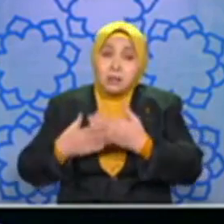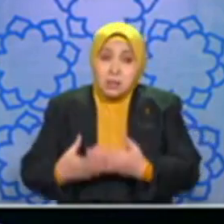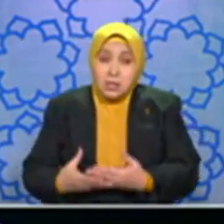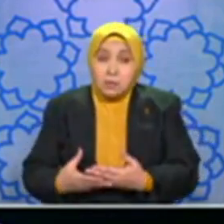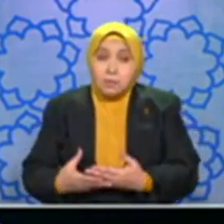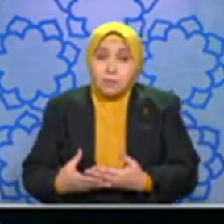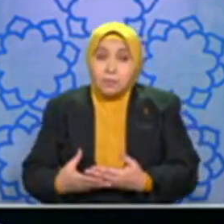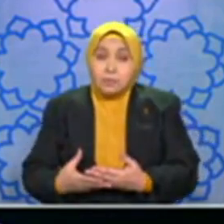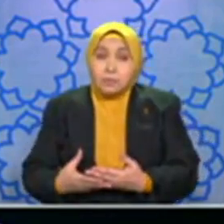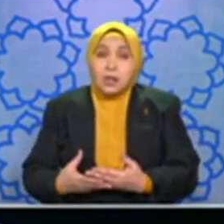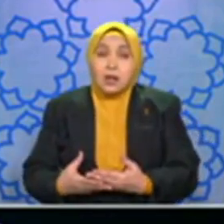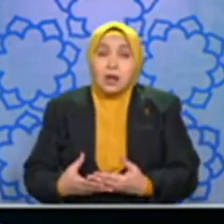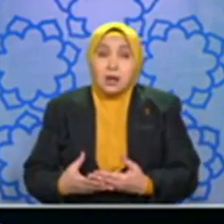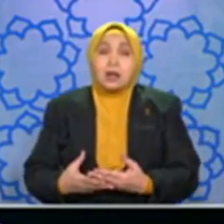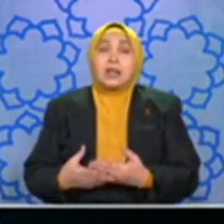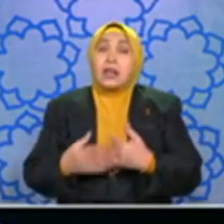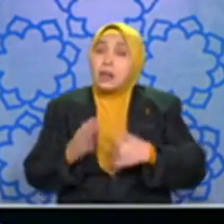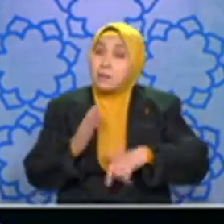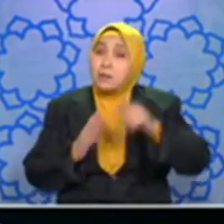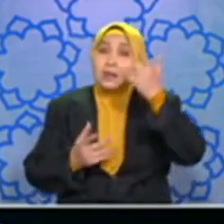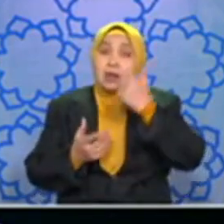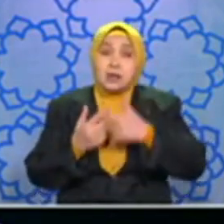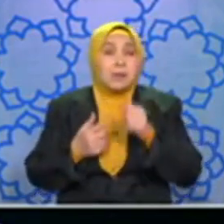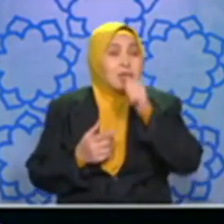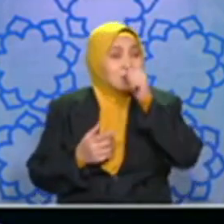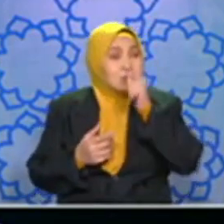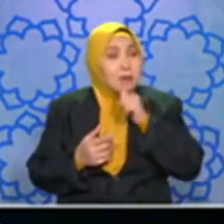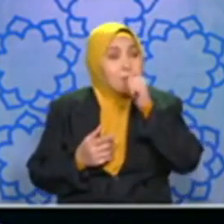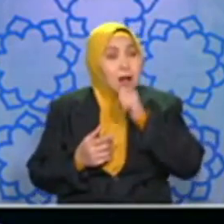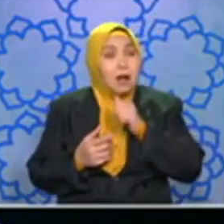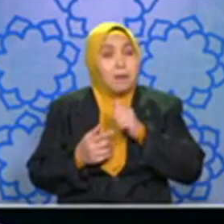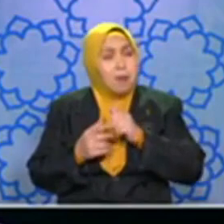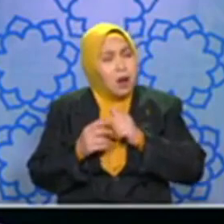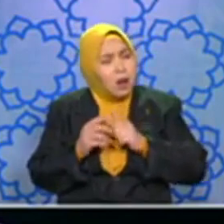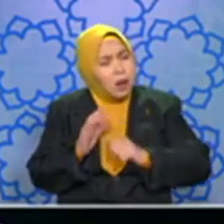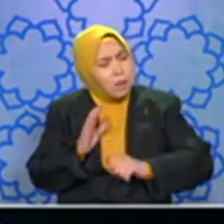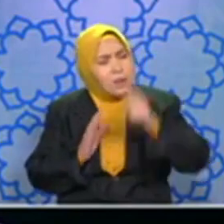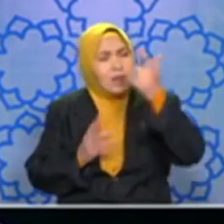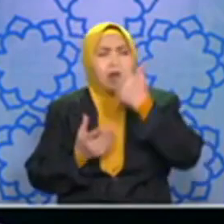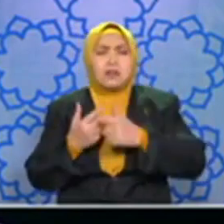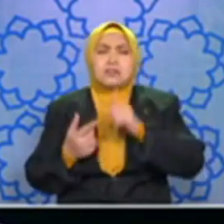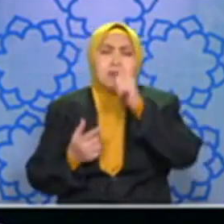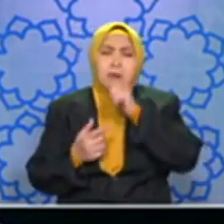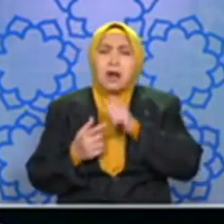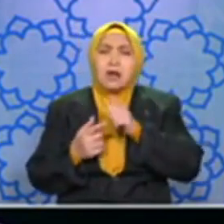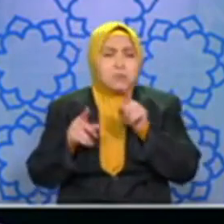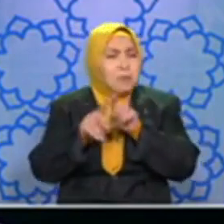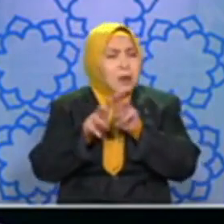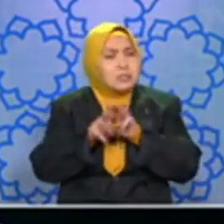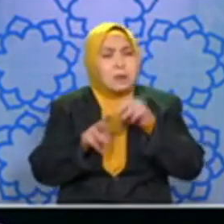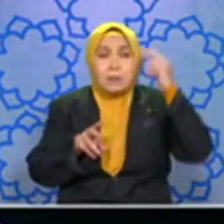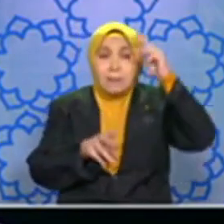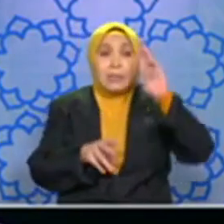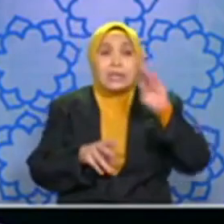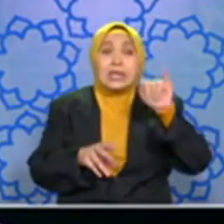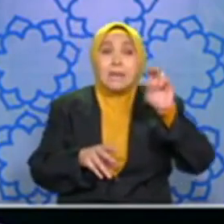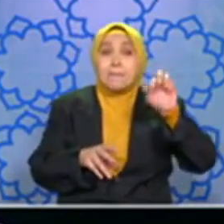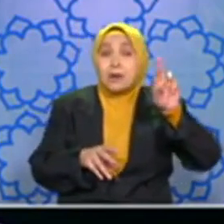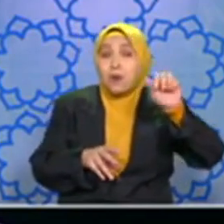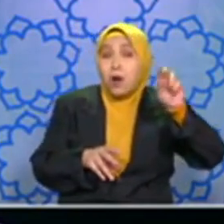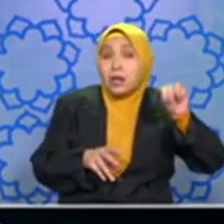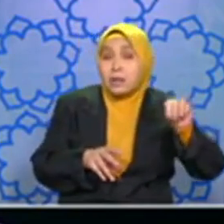ghafura. Halim ni Ustaz ya, dia lebih daripada sabar. Ya. Melangkau daripada sabar ya, macam Nabi Ibrahim digelar halim. Jadi bila